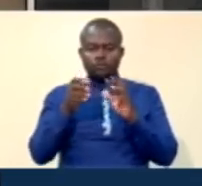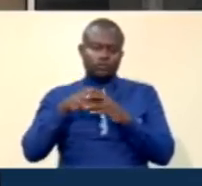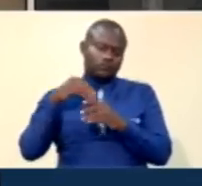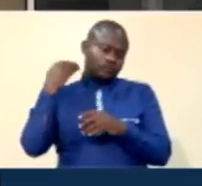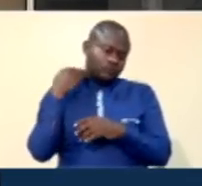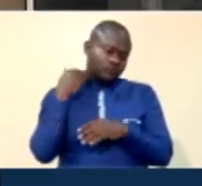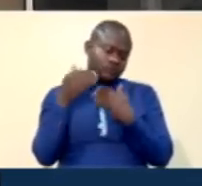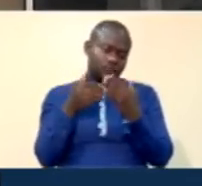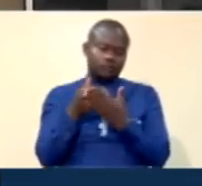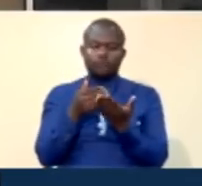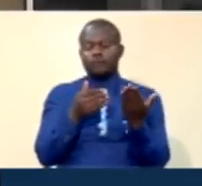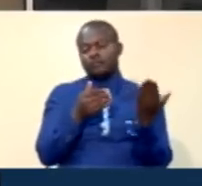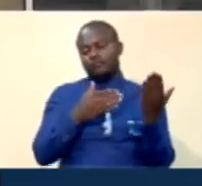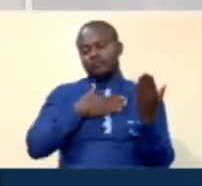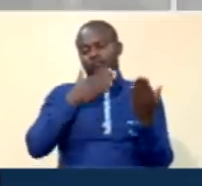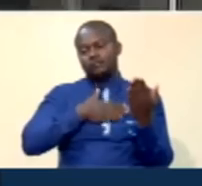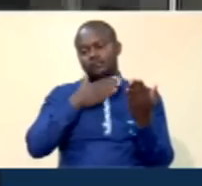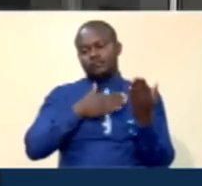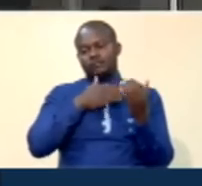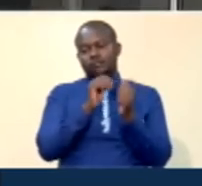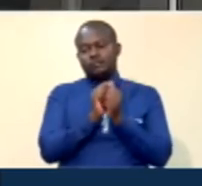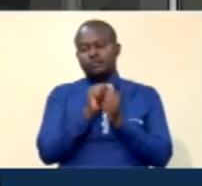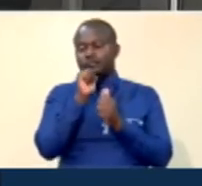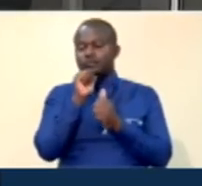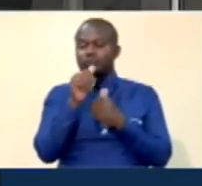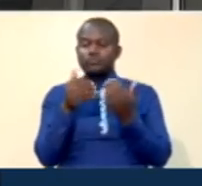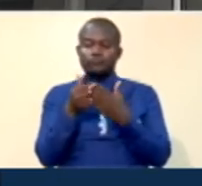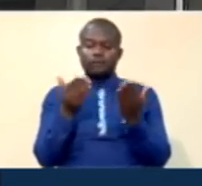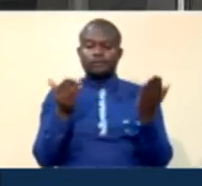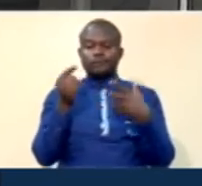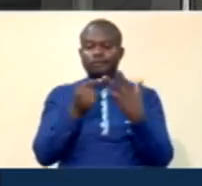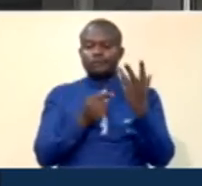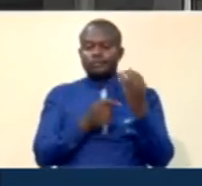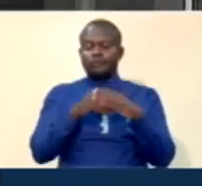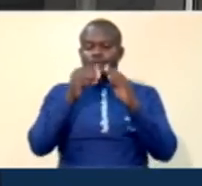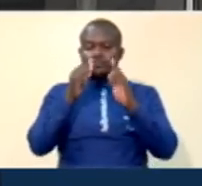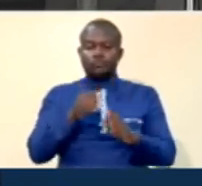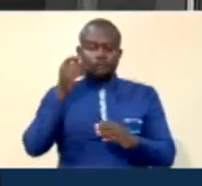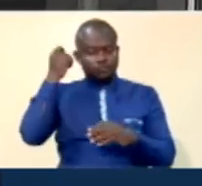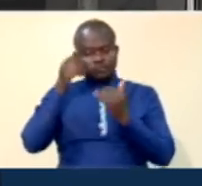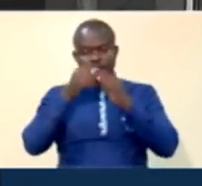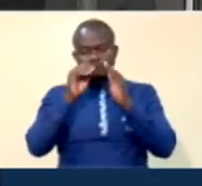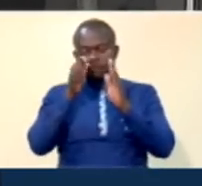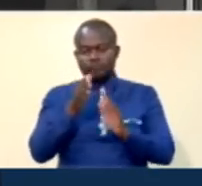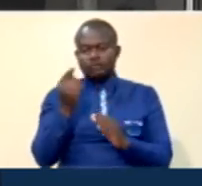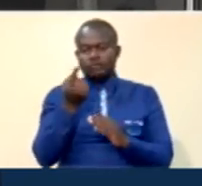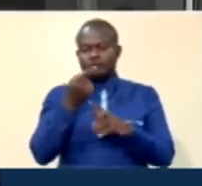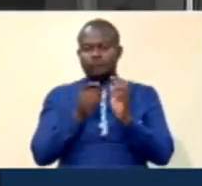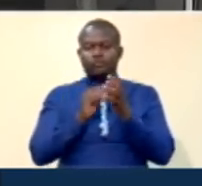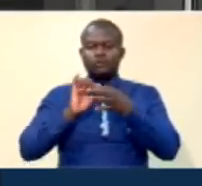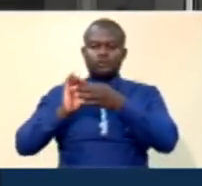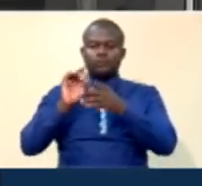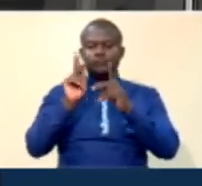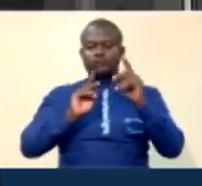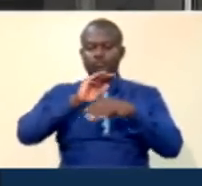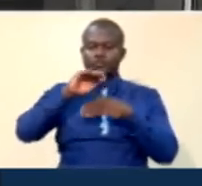genocide yishimira. Ntabwo ari ikintu umuntu yakumva ko ari icy'umuntu umwe gusa, ahubwo n'ubufatanye bwa